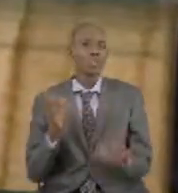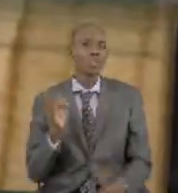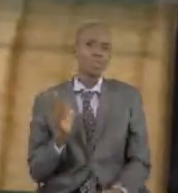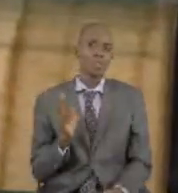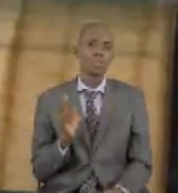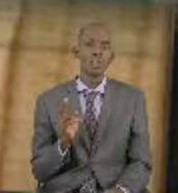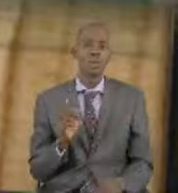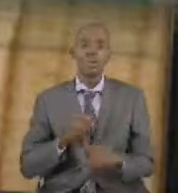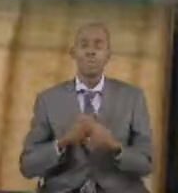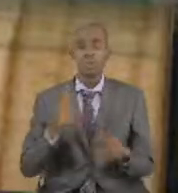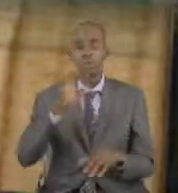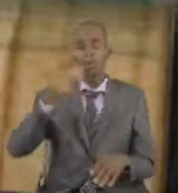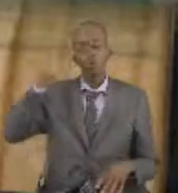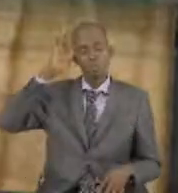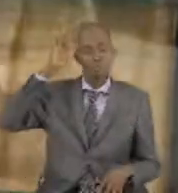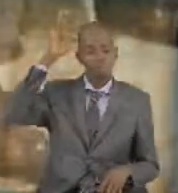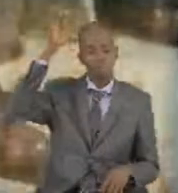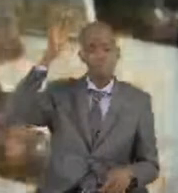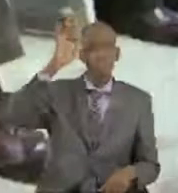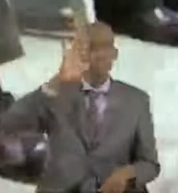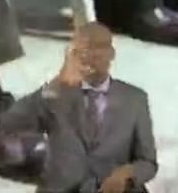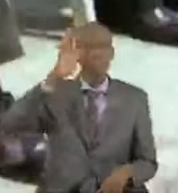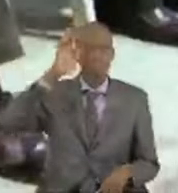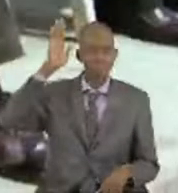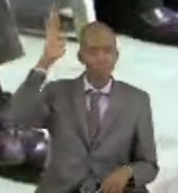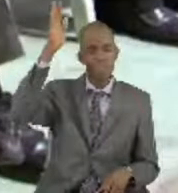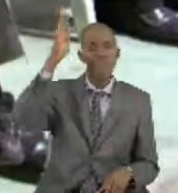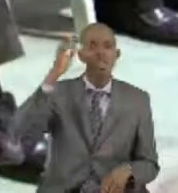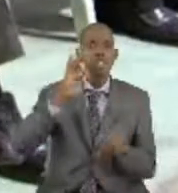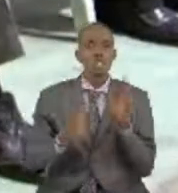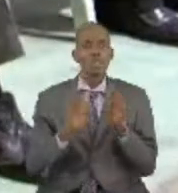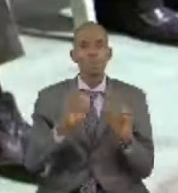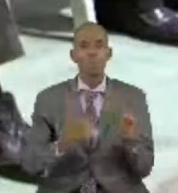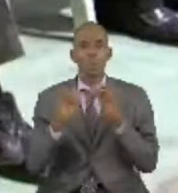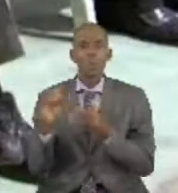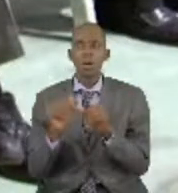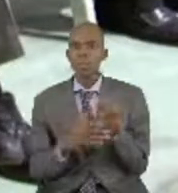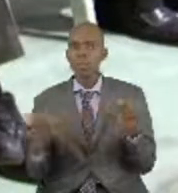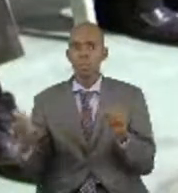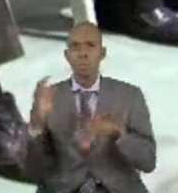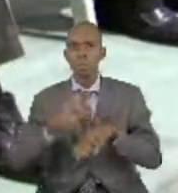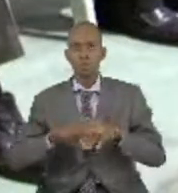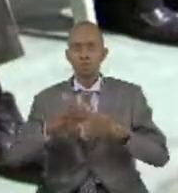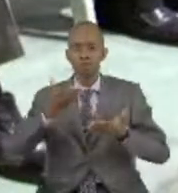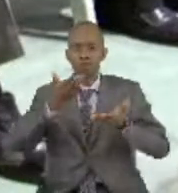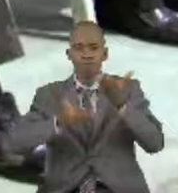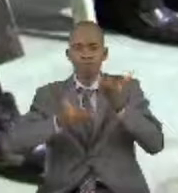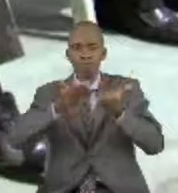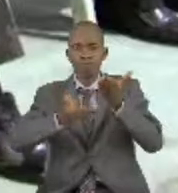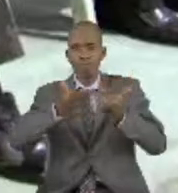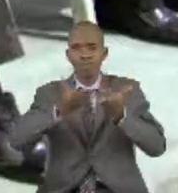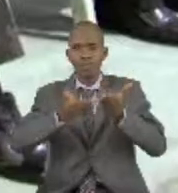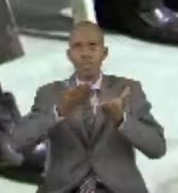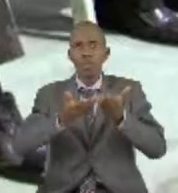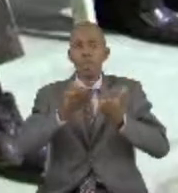prendra fin bientôt. Mais ta destinée, si tu mets toutes choses sur la balance,